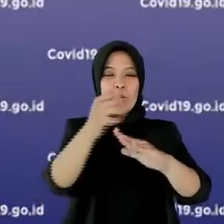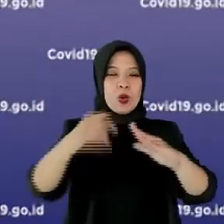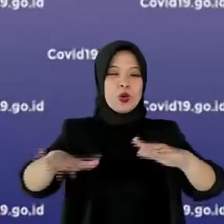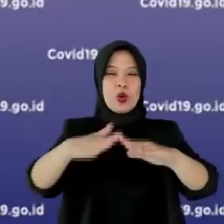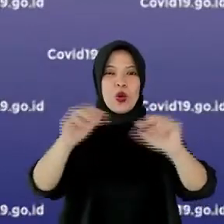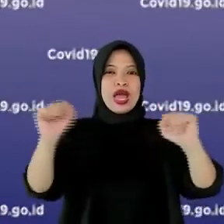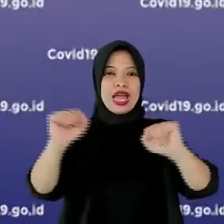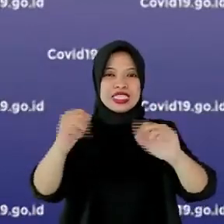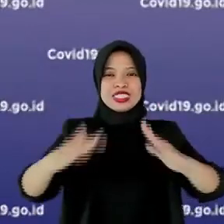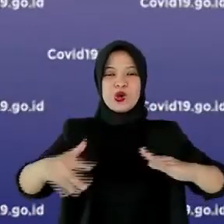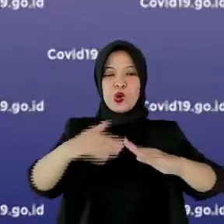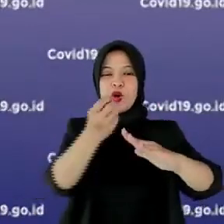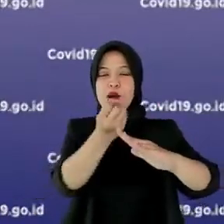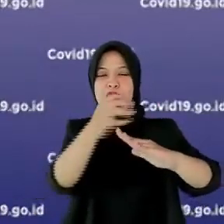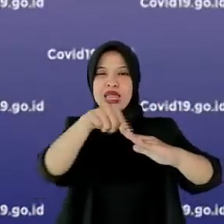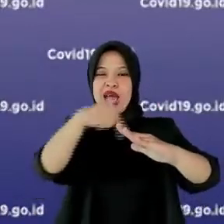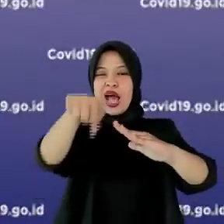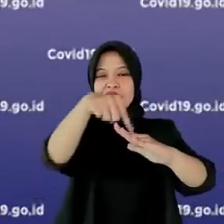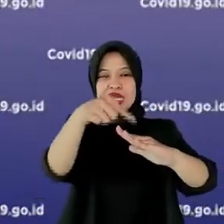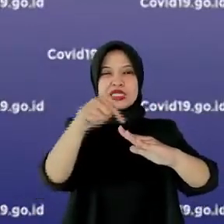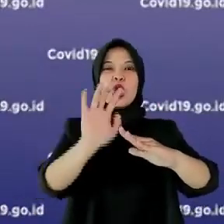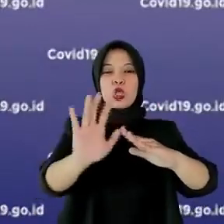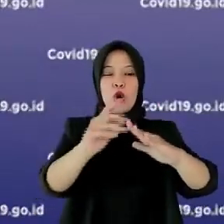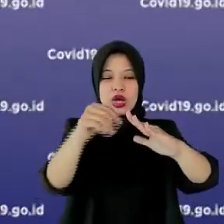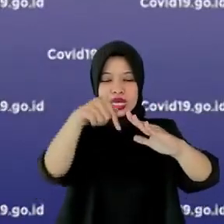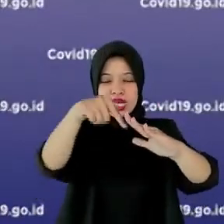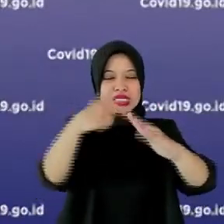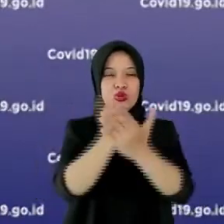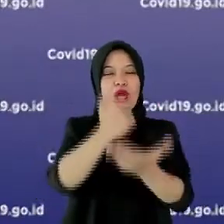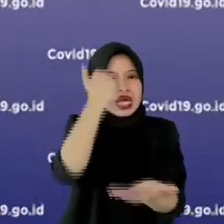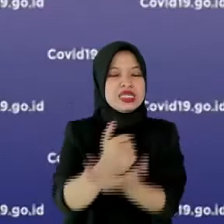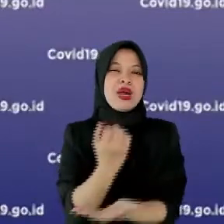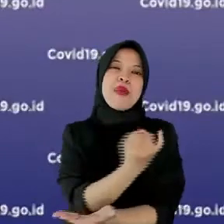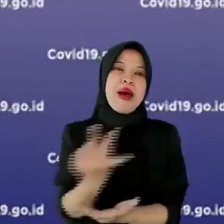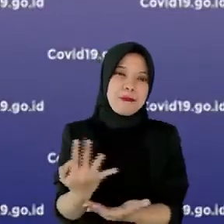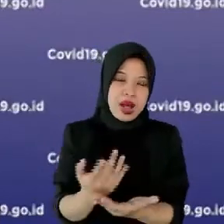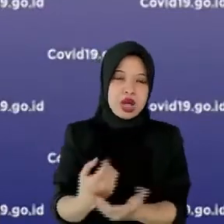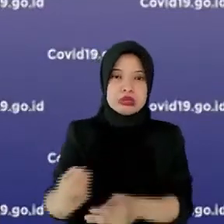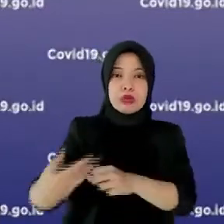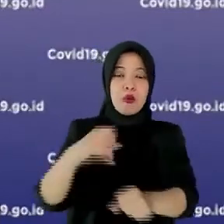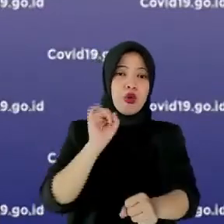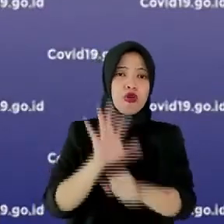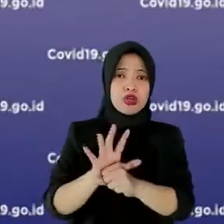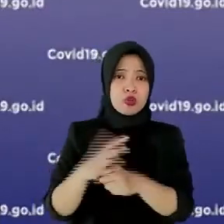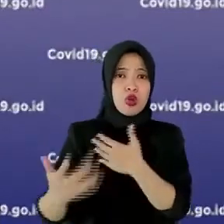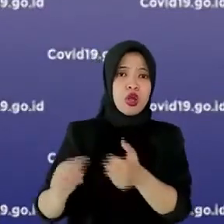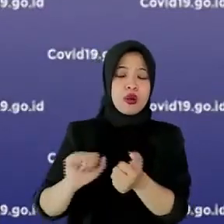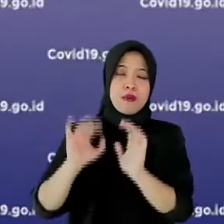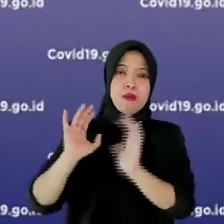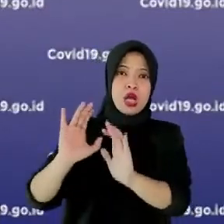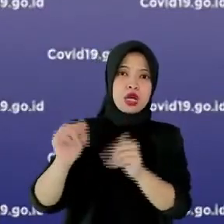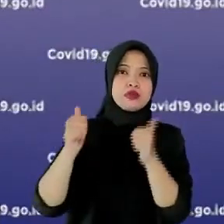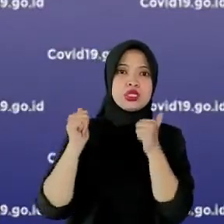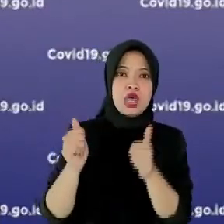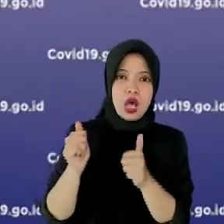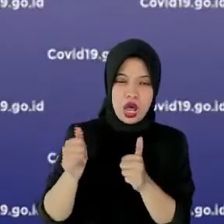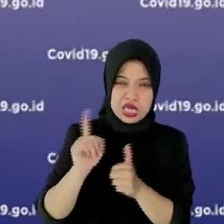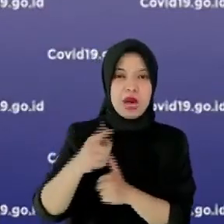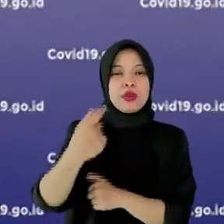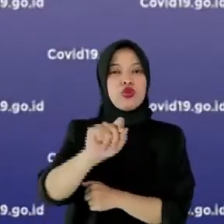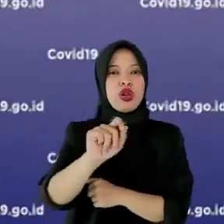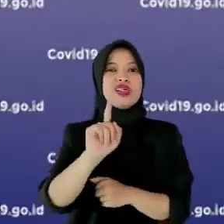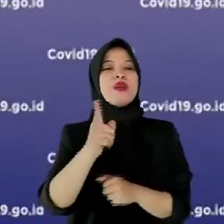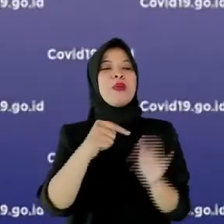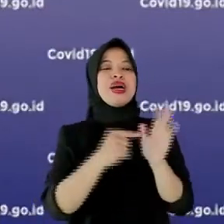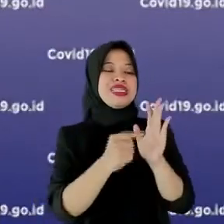bagian bawahnya gitu ya, kalau ingin melihat. Jadi berapa sih realnya gitu orang yang sebenarnya terinfeksi, jangan-jangan bisa jauh lebih banyak, benar, karena kan ada yang